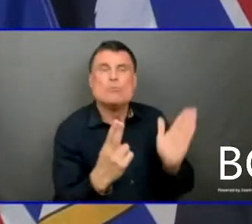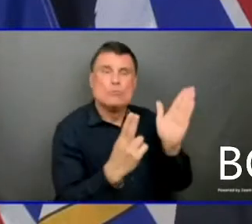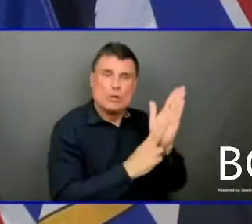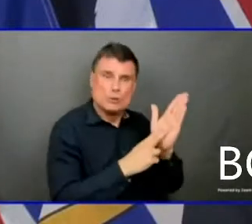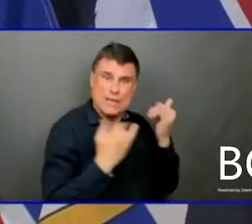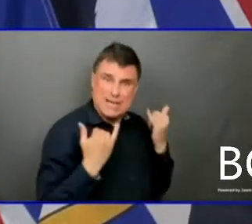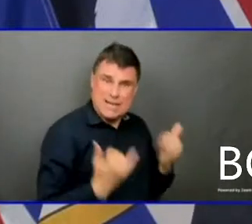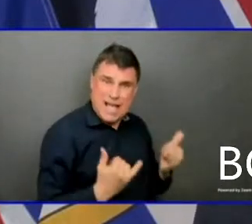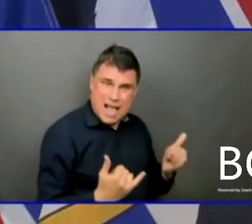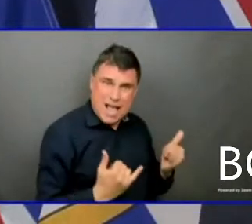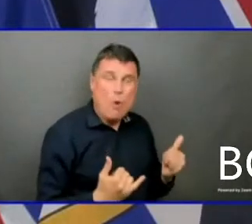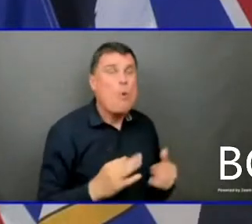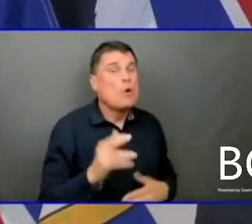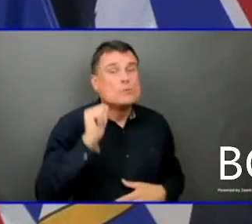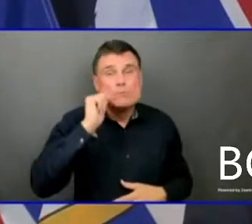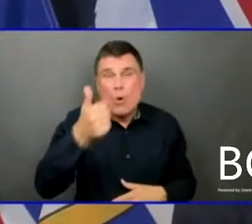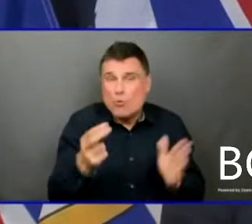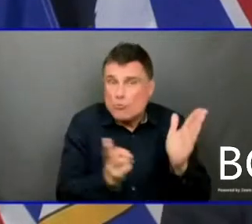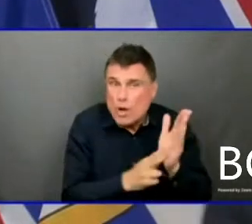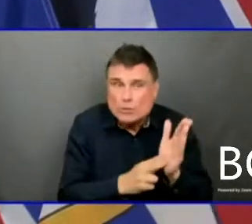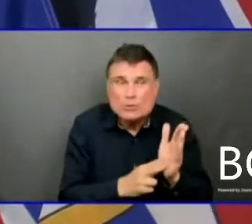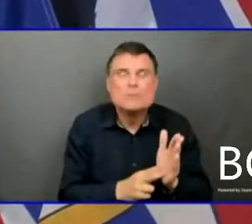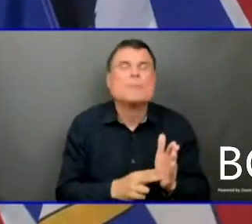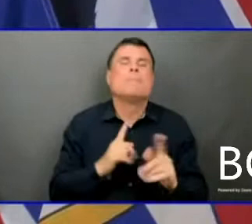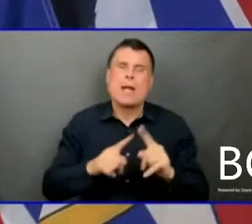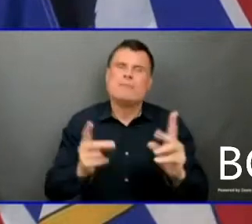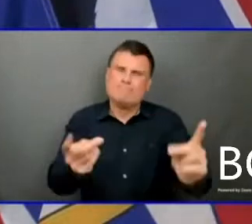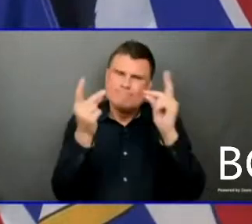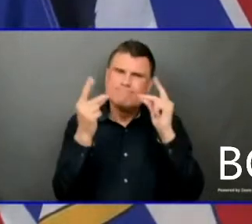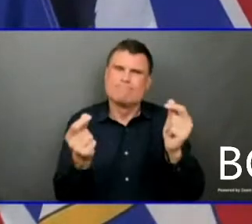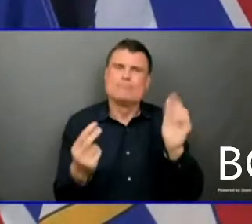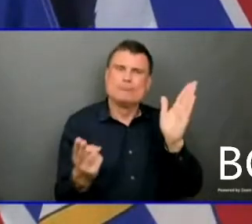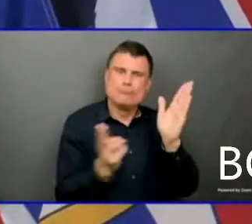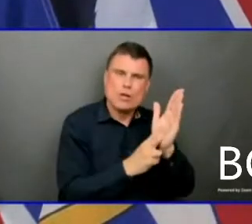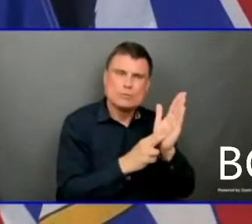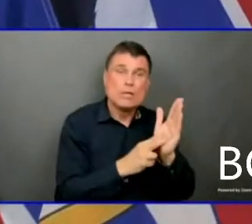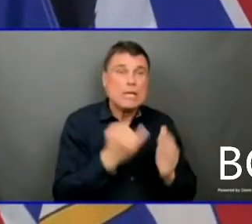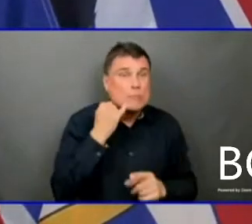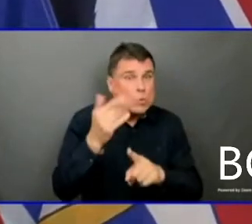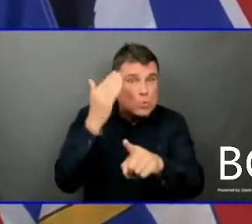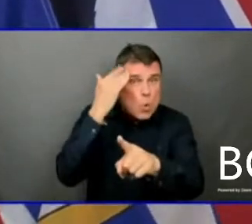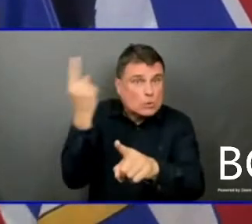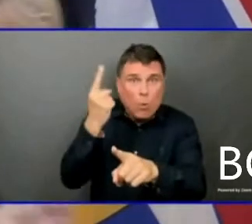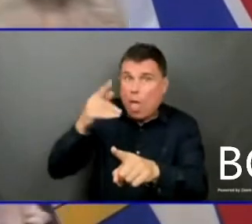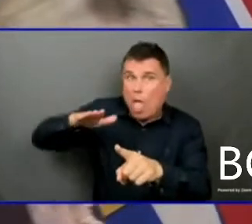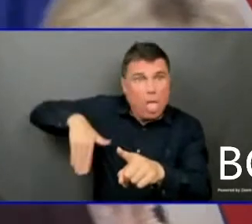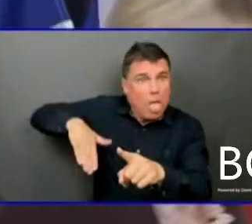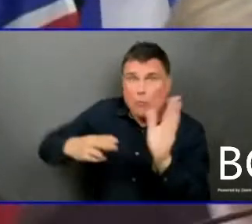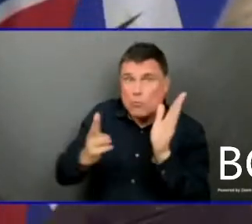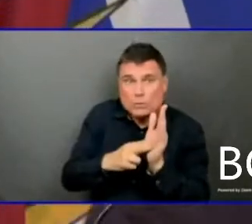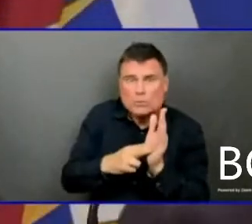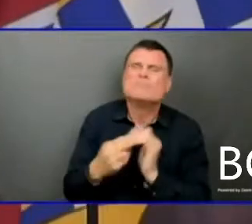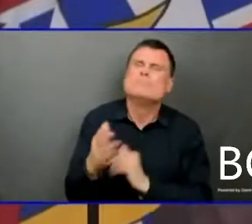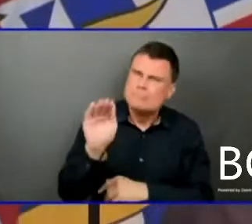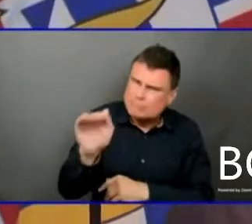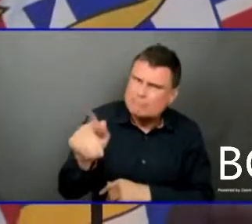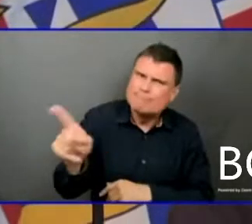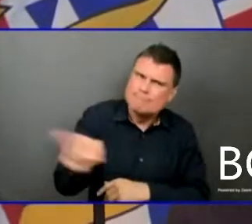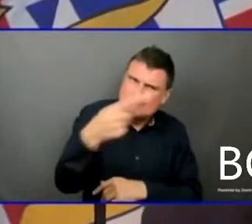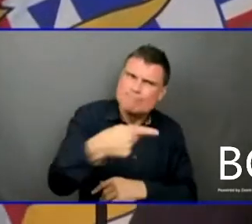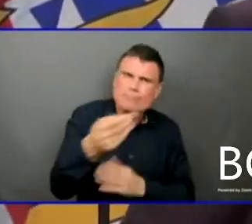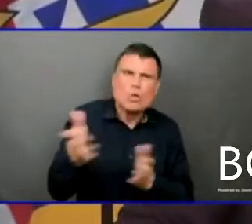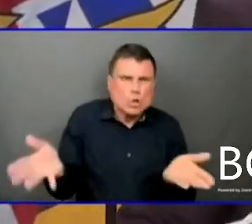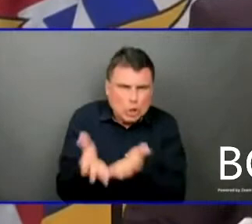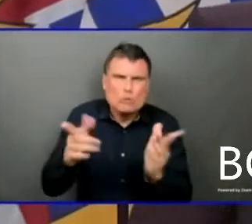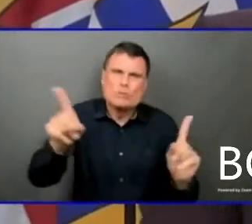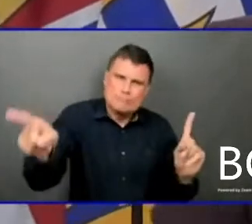我说我太早了，他说你打没关系 ，doesn't matter。一看没有人，我说的没有人是指没有人排队，连等